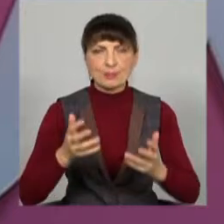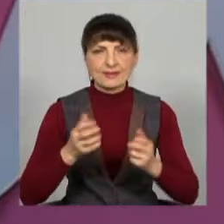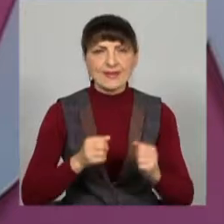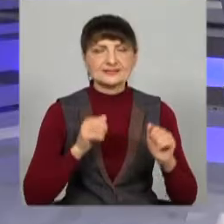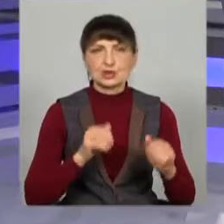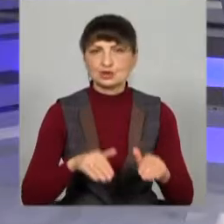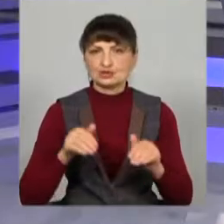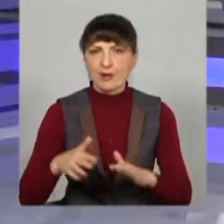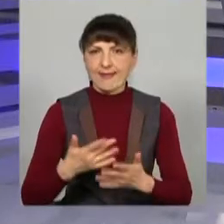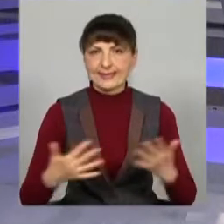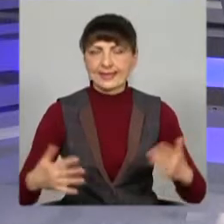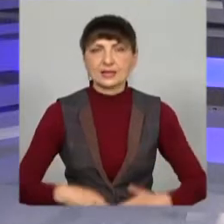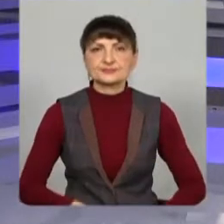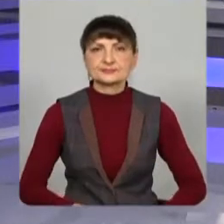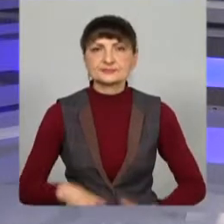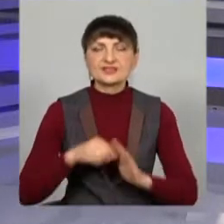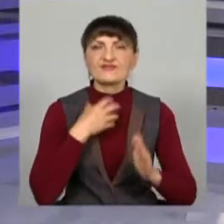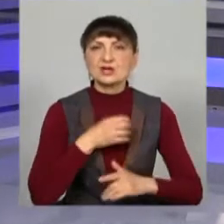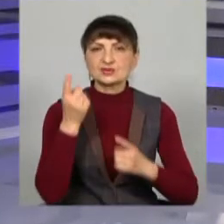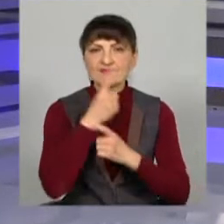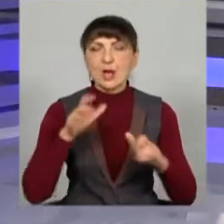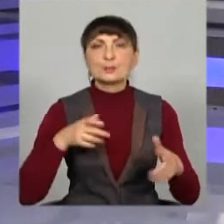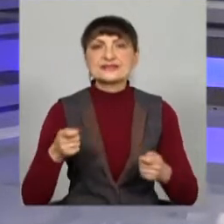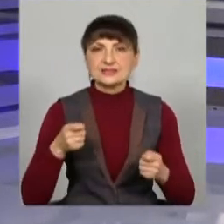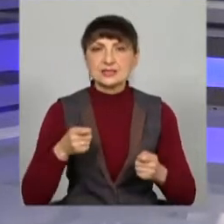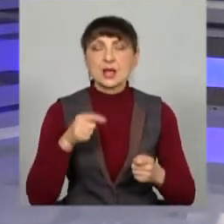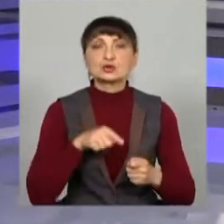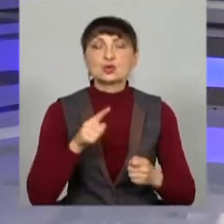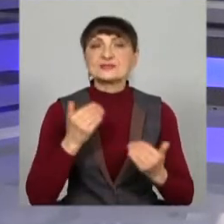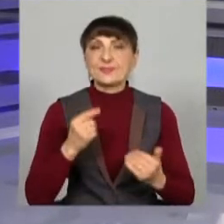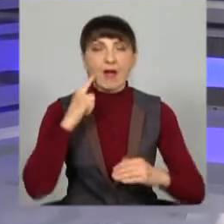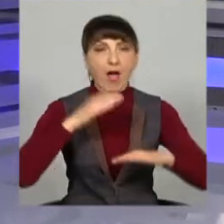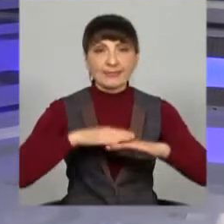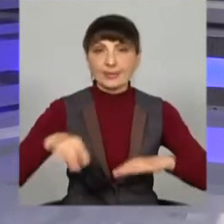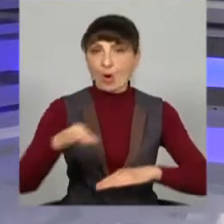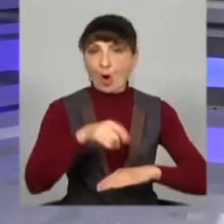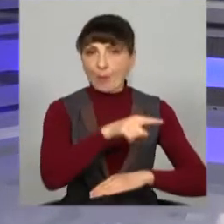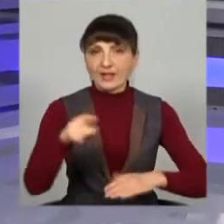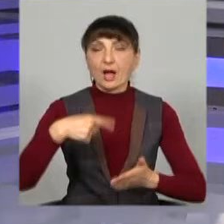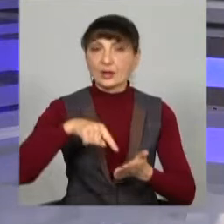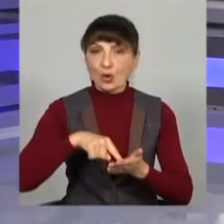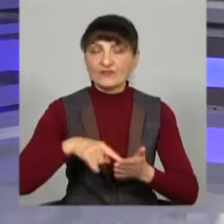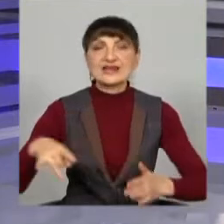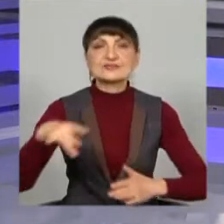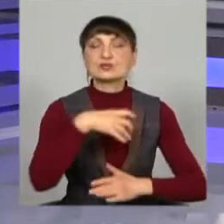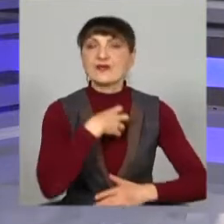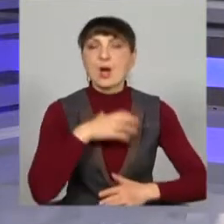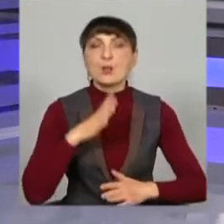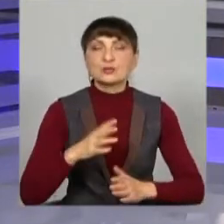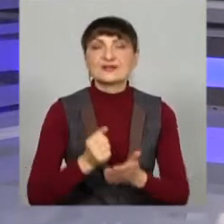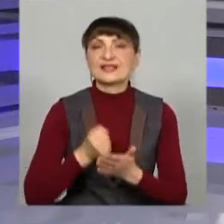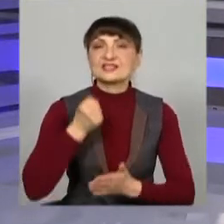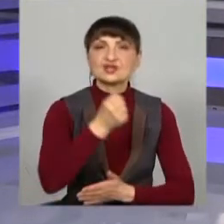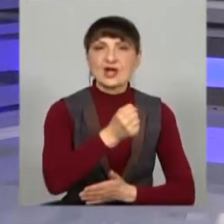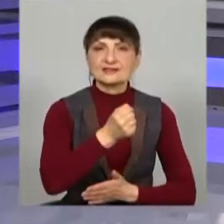решений. Среди важных заявлений президента и то, что теперь акимы областей и городов республиканского значения будут назначаться